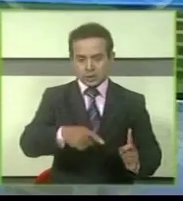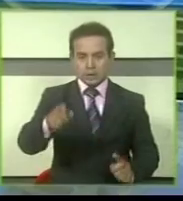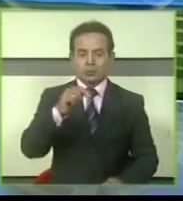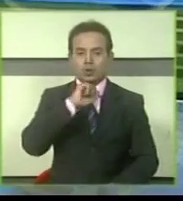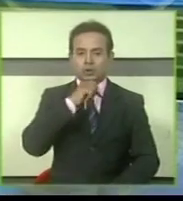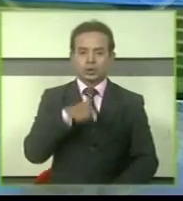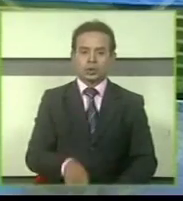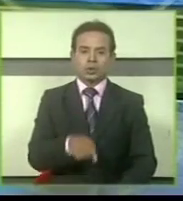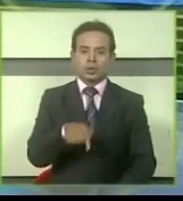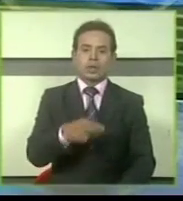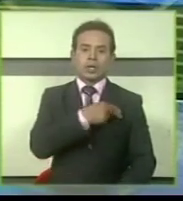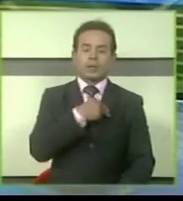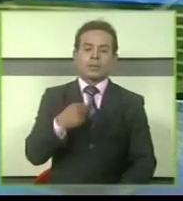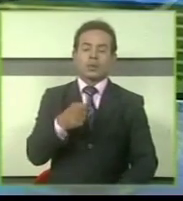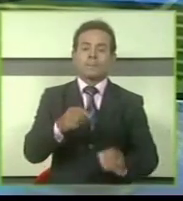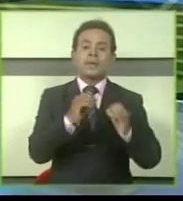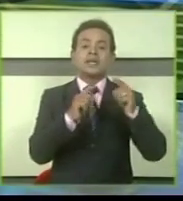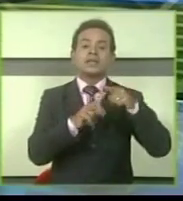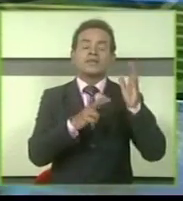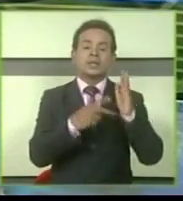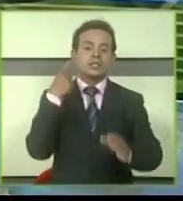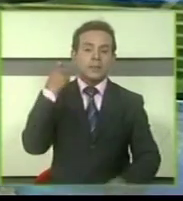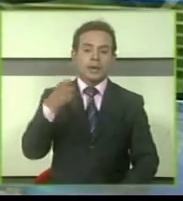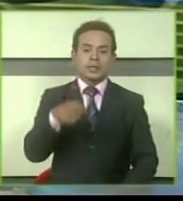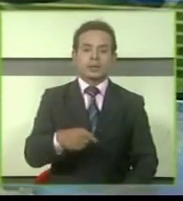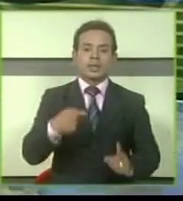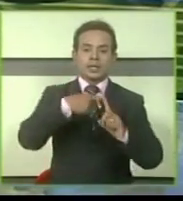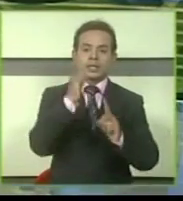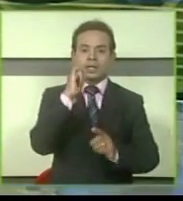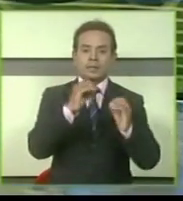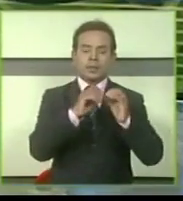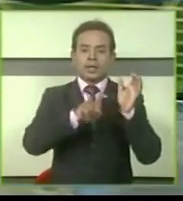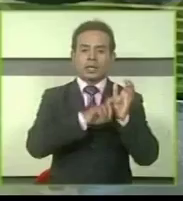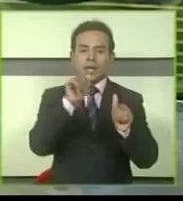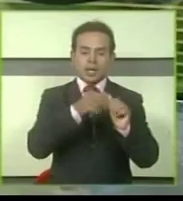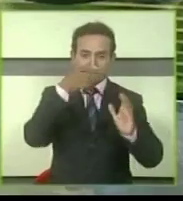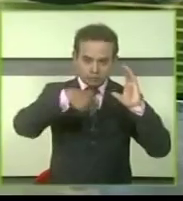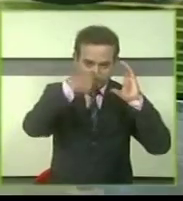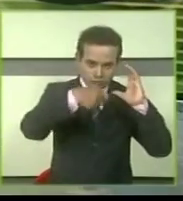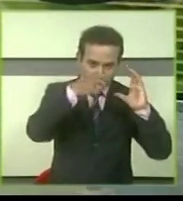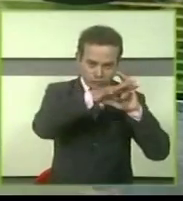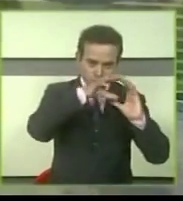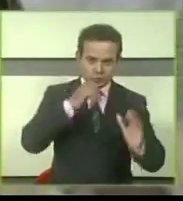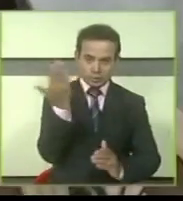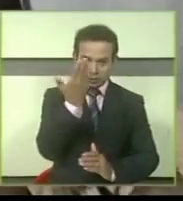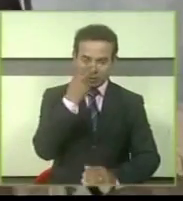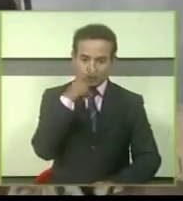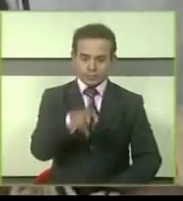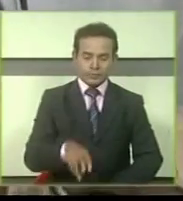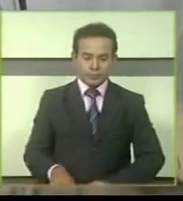চলেছে শিশুটির বয়স। গোলাম কিবরিয়ায় কিবরিয়ার ক্যামেরায় চট্টগ্রাম ঘুরে এসে রিপোর্ট করছেন মনিরুজ্জামান খান।